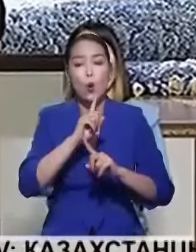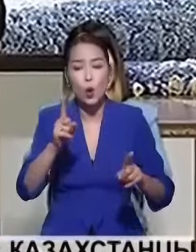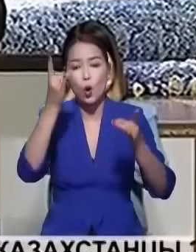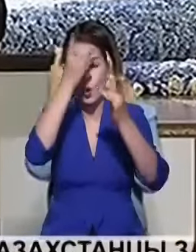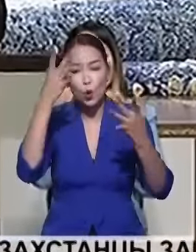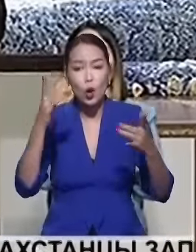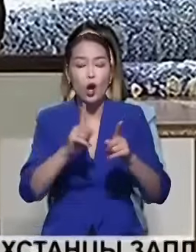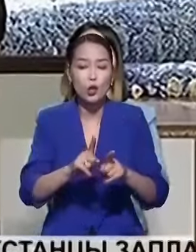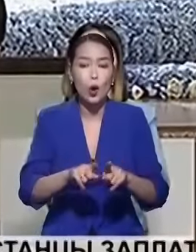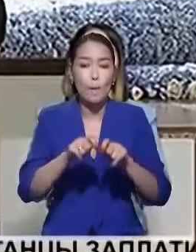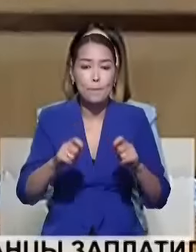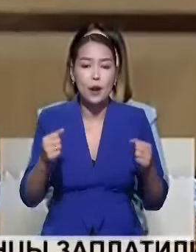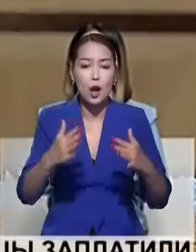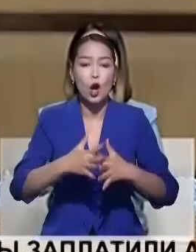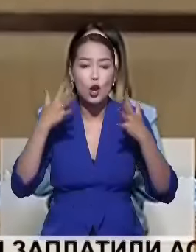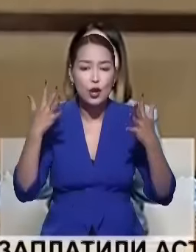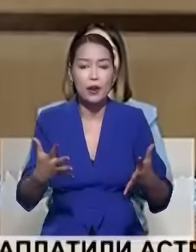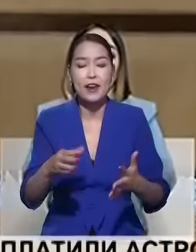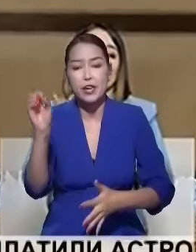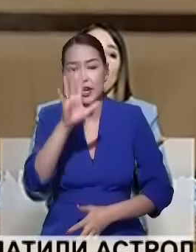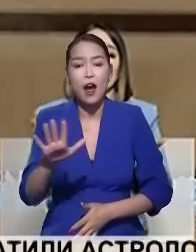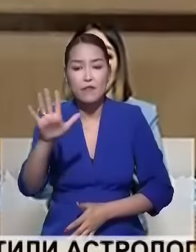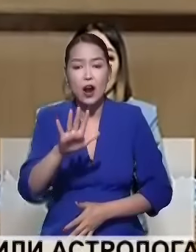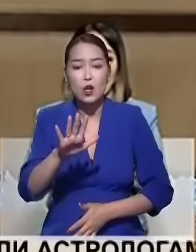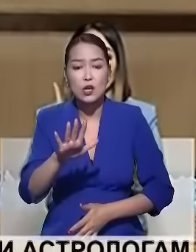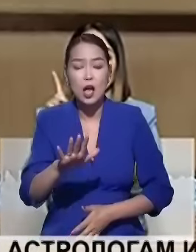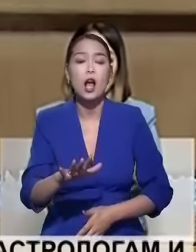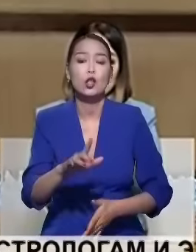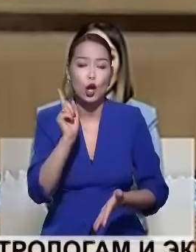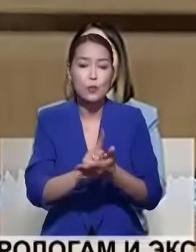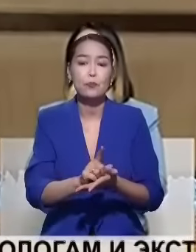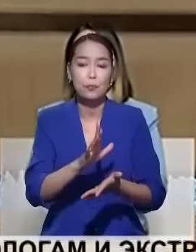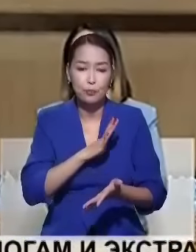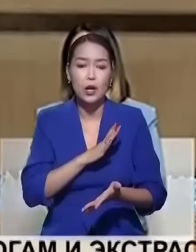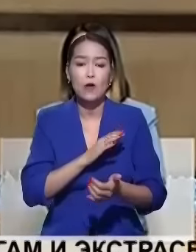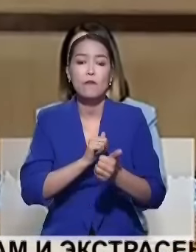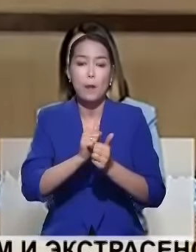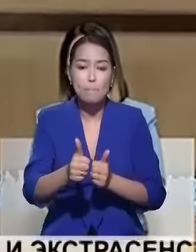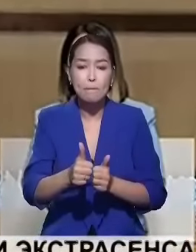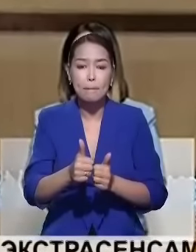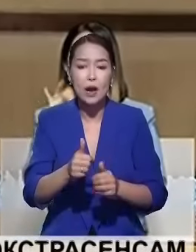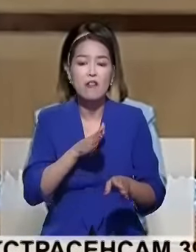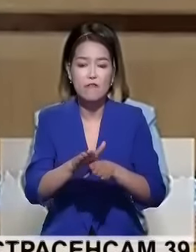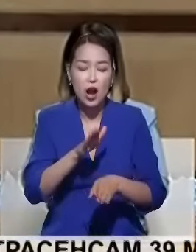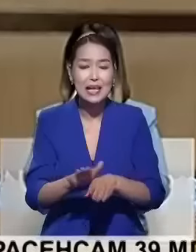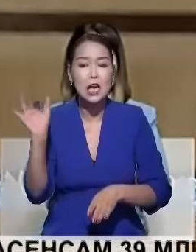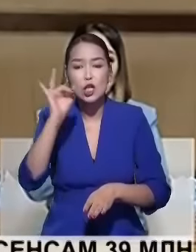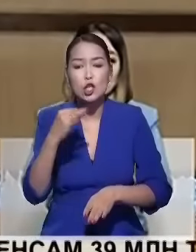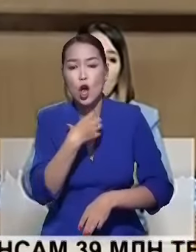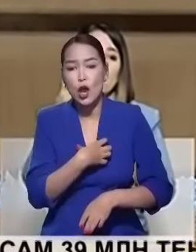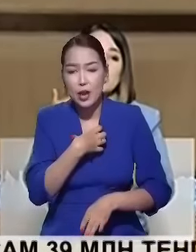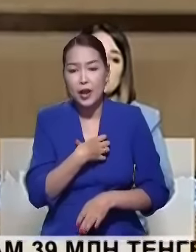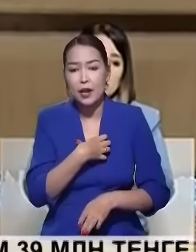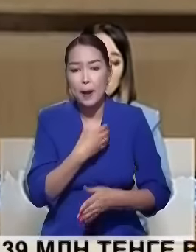культурным кодом Большой Евразии, должно и впредь выполнять историческую роль